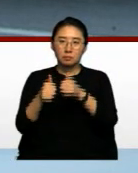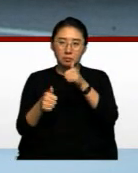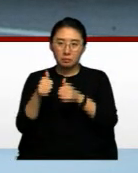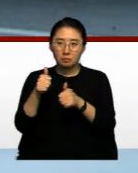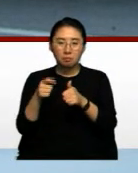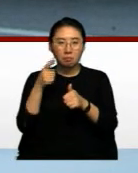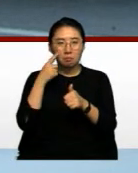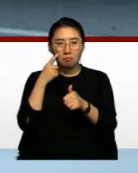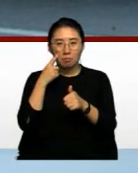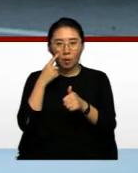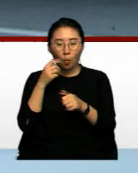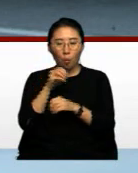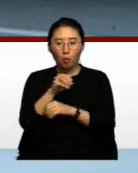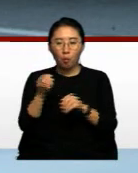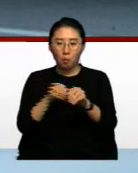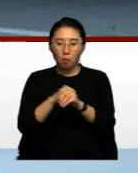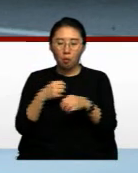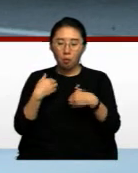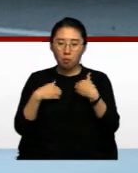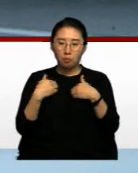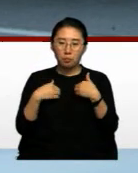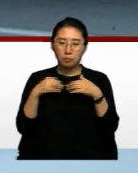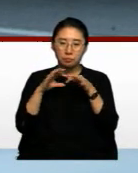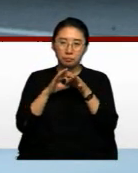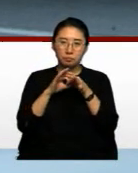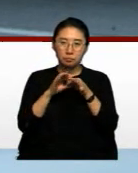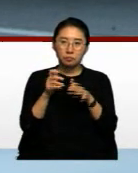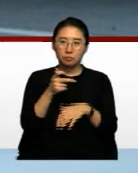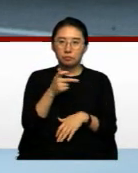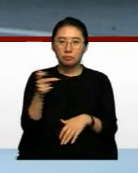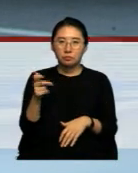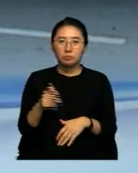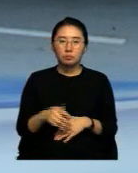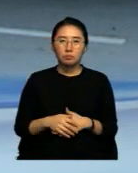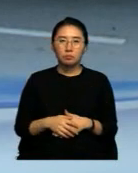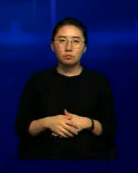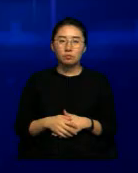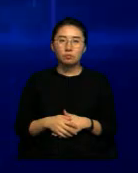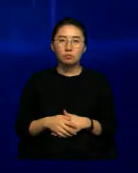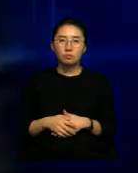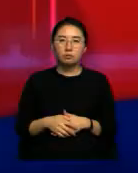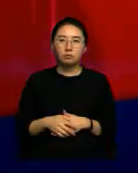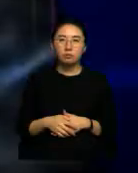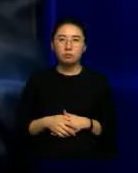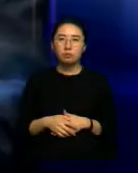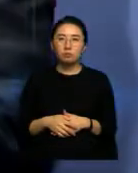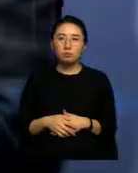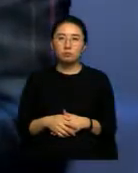삼아 해봤다는데 의외의 호응에 관심이 쏠리고 있습니다. 오용석 기자입니다.